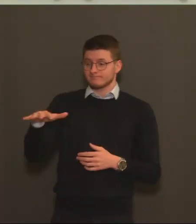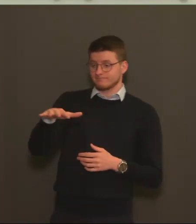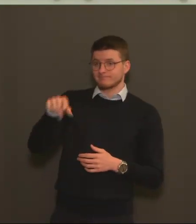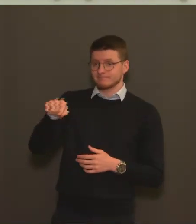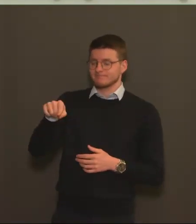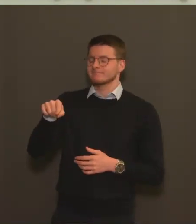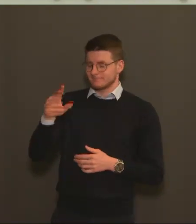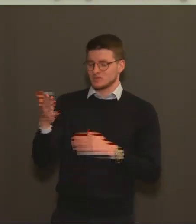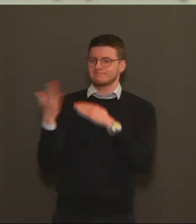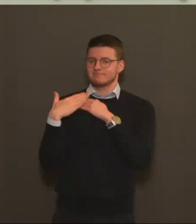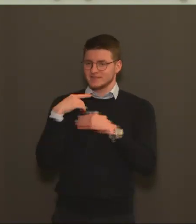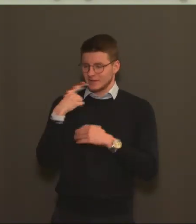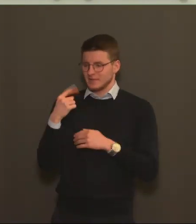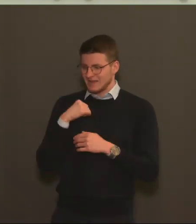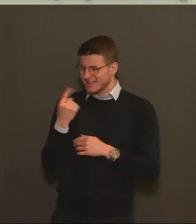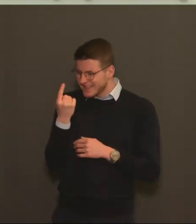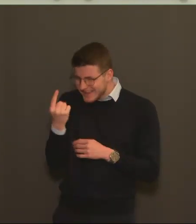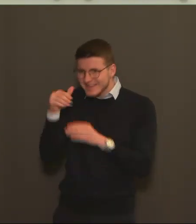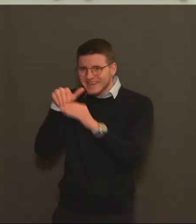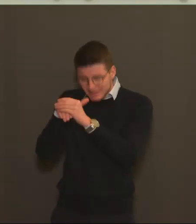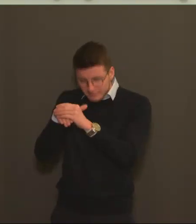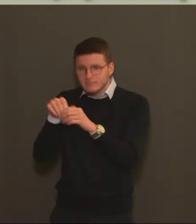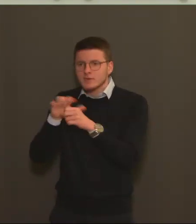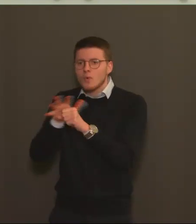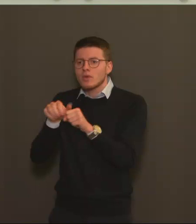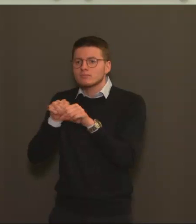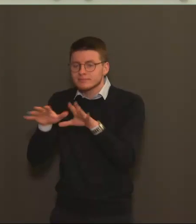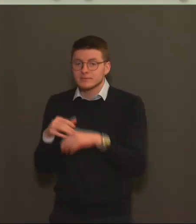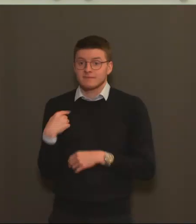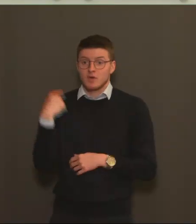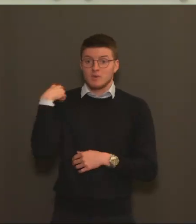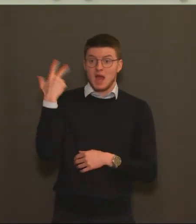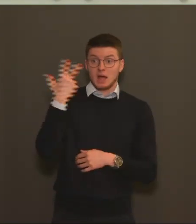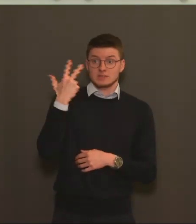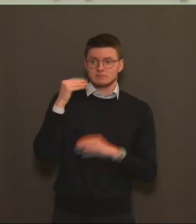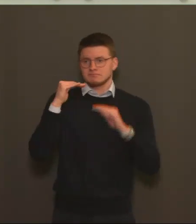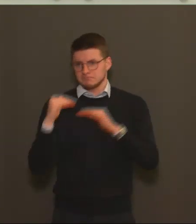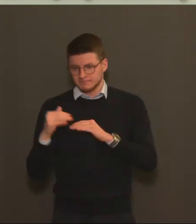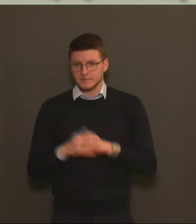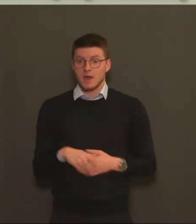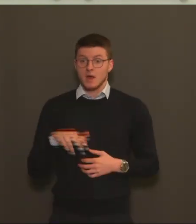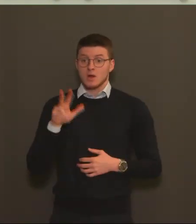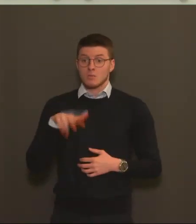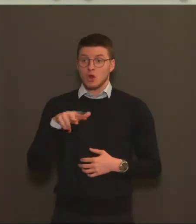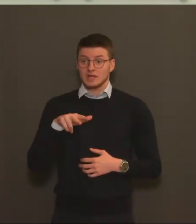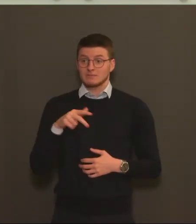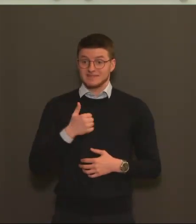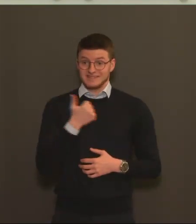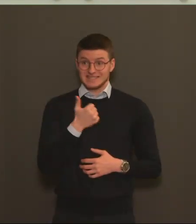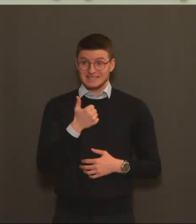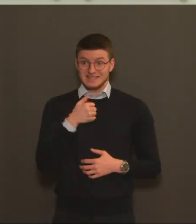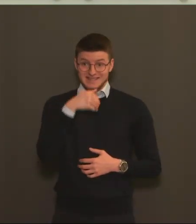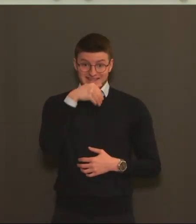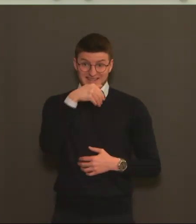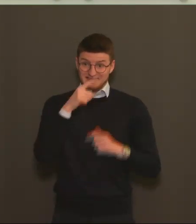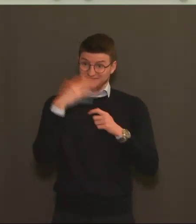8% verleden week. In Wallonië was dat 6% tegenover 9% verleden week.